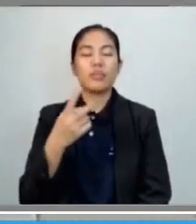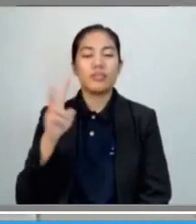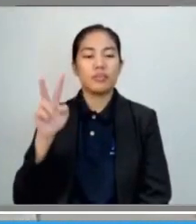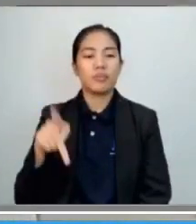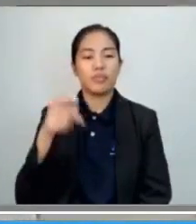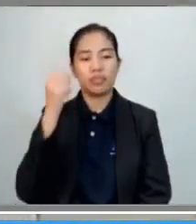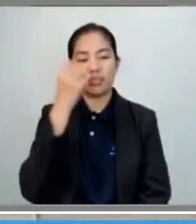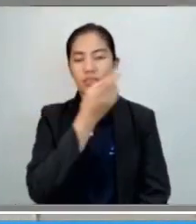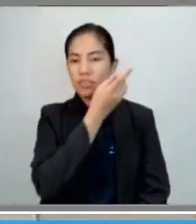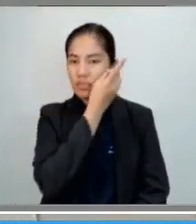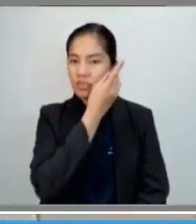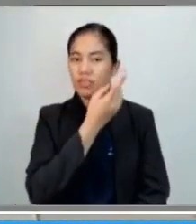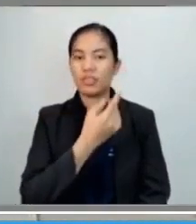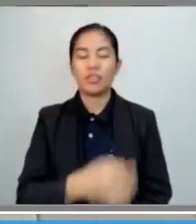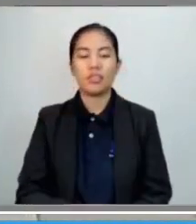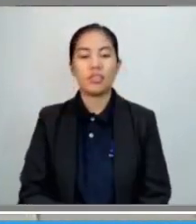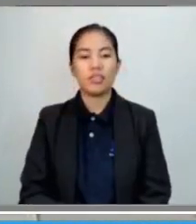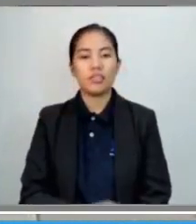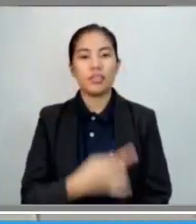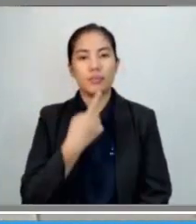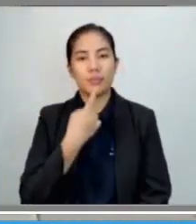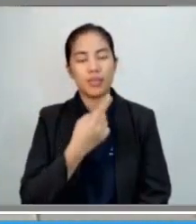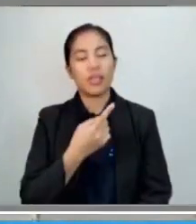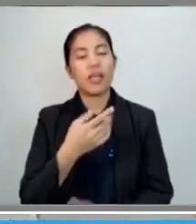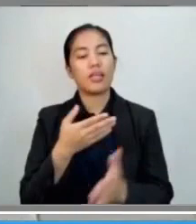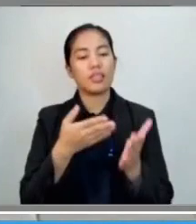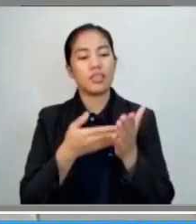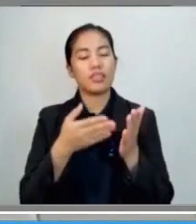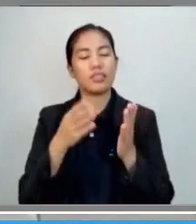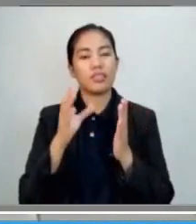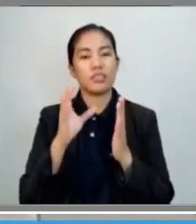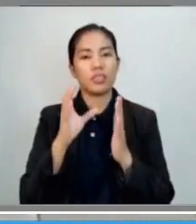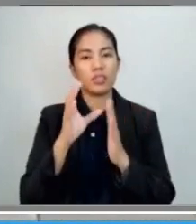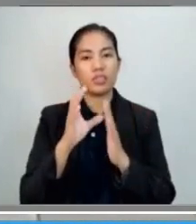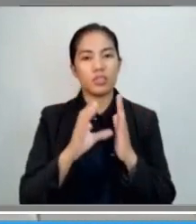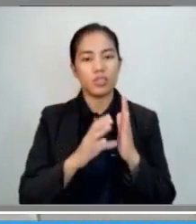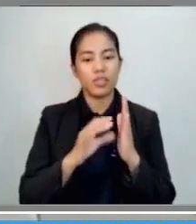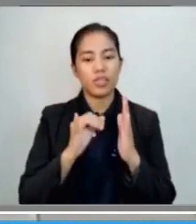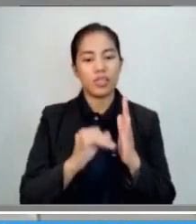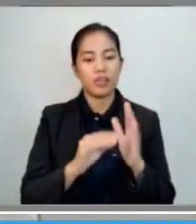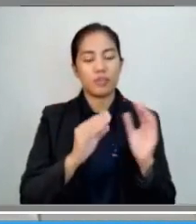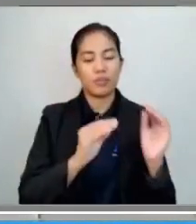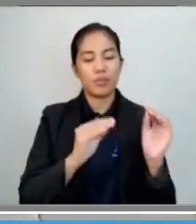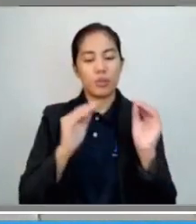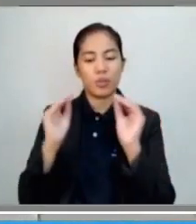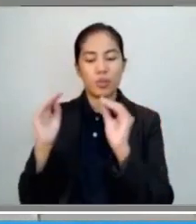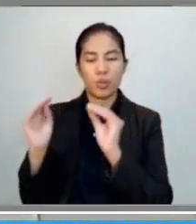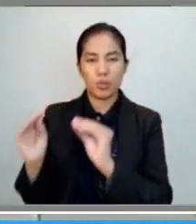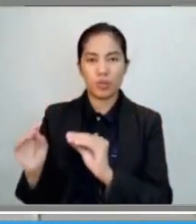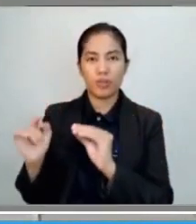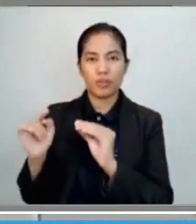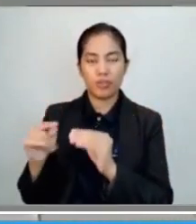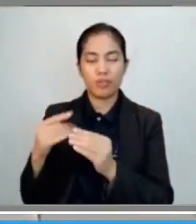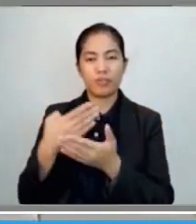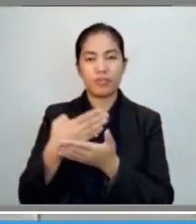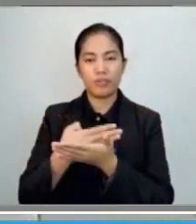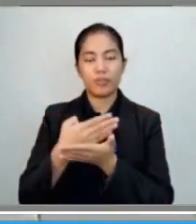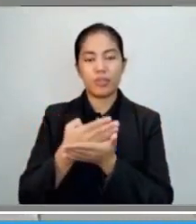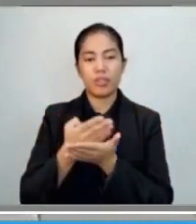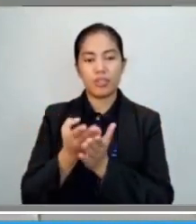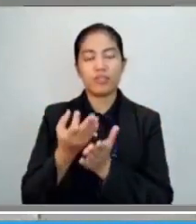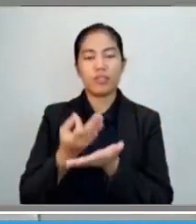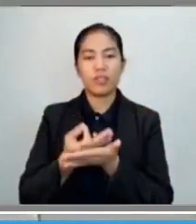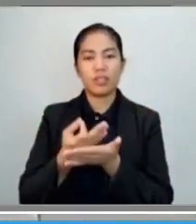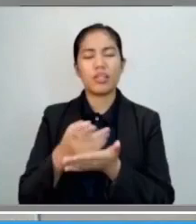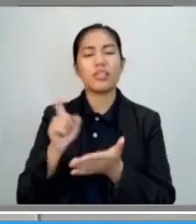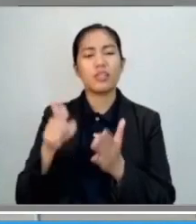nagsabing unconstitutional ang paglipat ng pondo sa mga nakaraang budget hearing. Eh dapat malaman yan, i-itemize. Madali lang naman